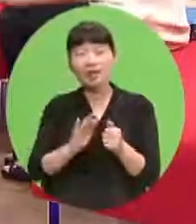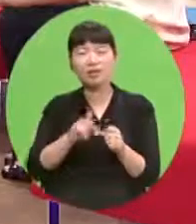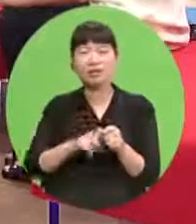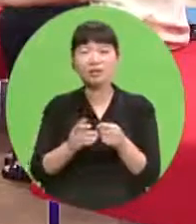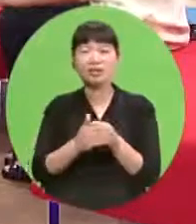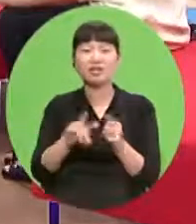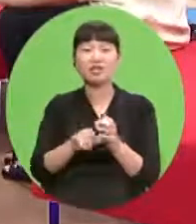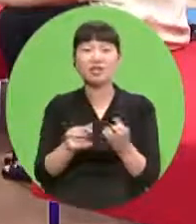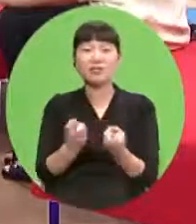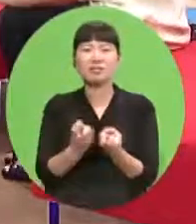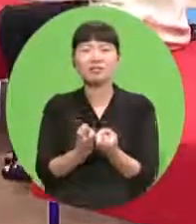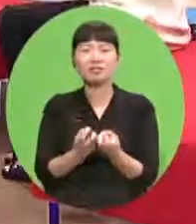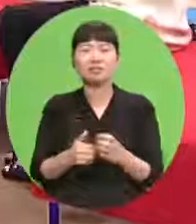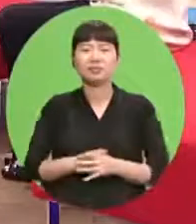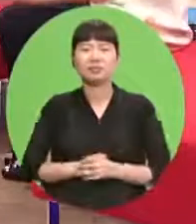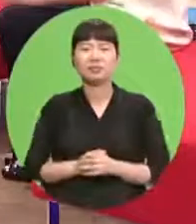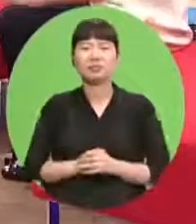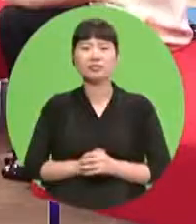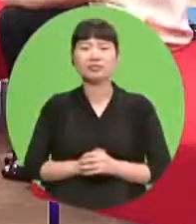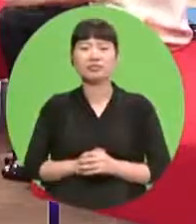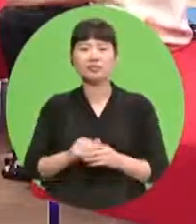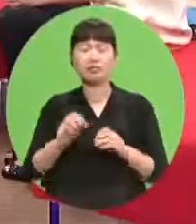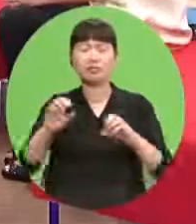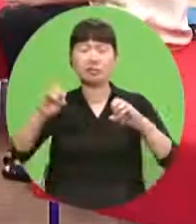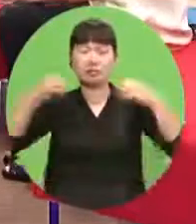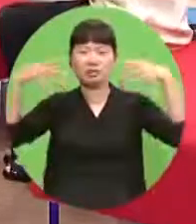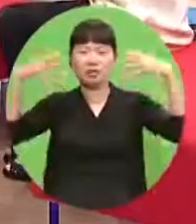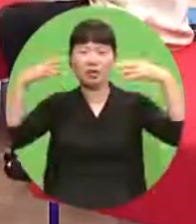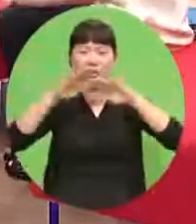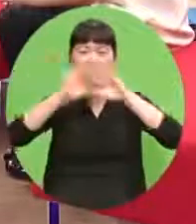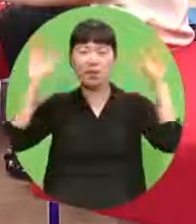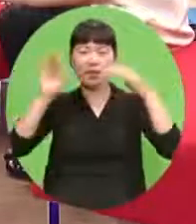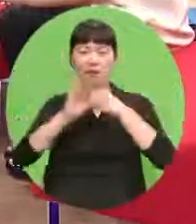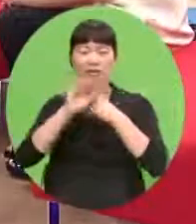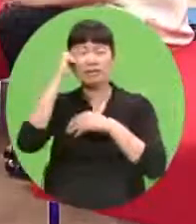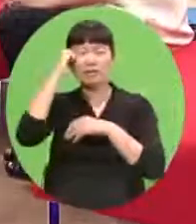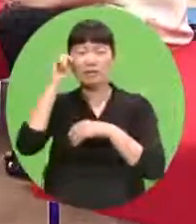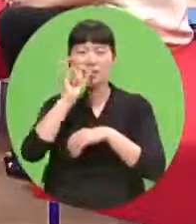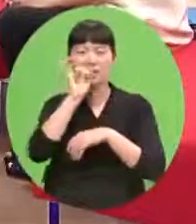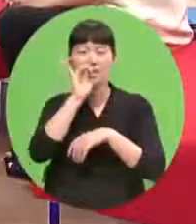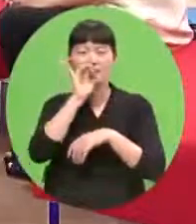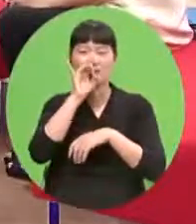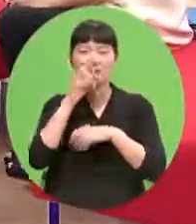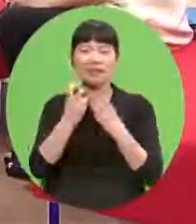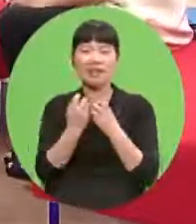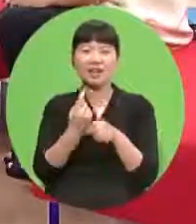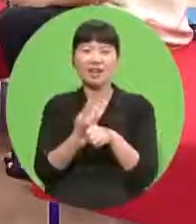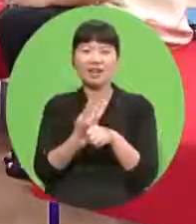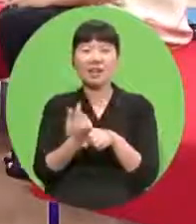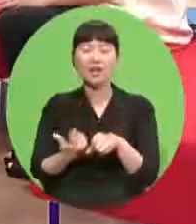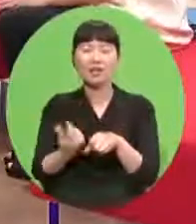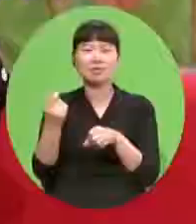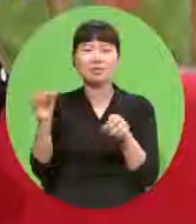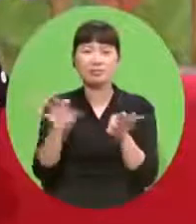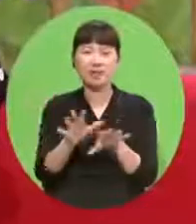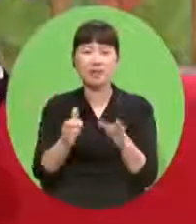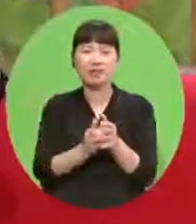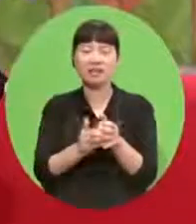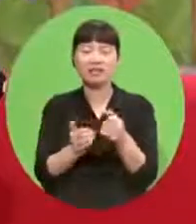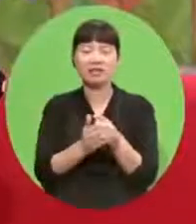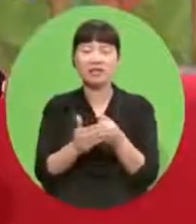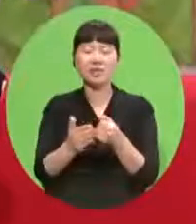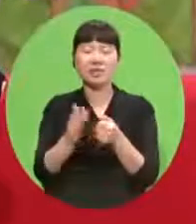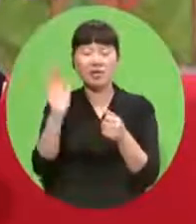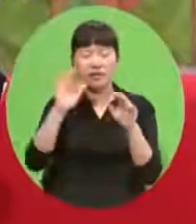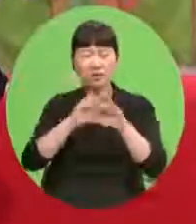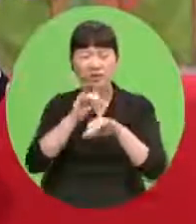그럴 때는 어떻게 해야 돼요? 그러니까 불을 환하게 켜놓자니 이게 좀 잠이 안 올 것 같고 뭐 한 시간, 두 시간 금방 가거든요. 그렇죠. 딱